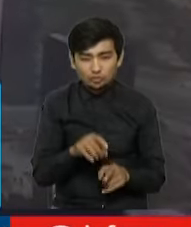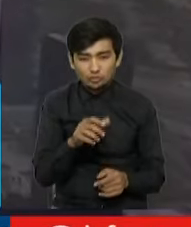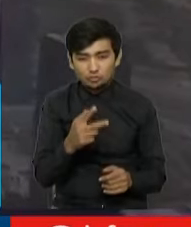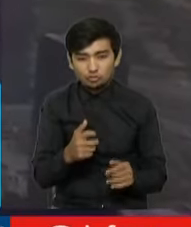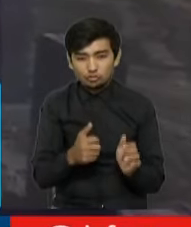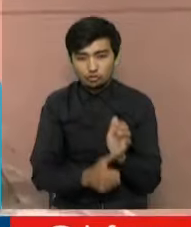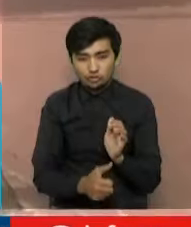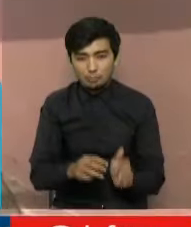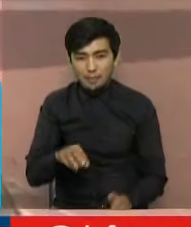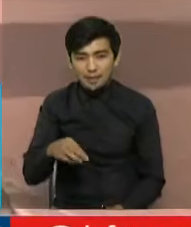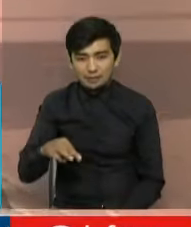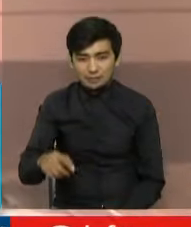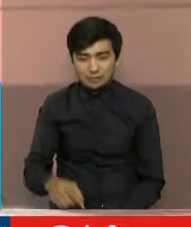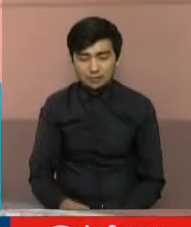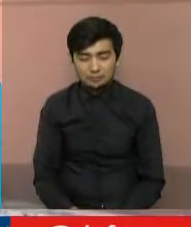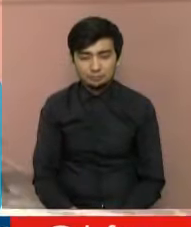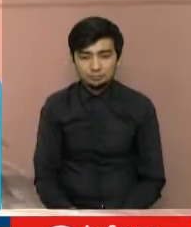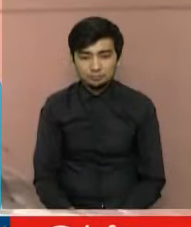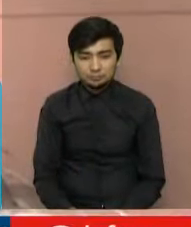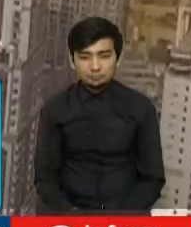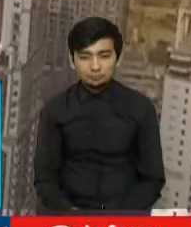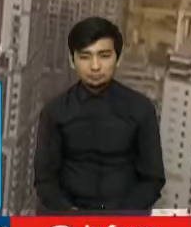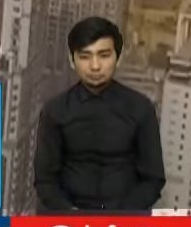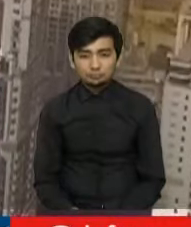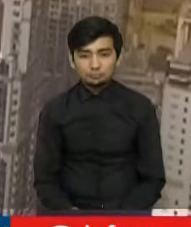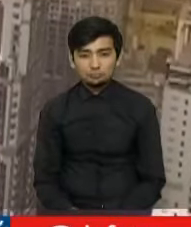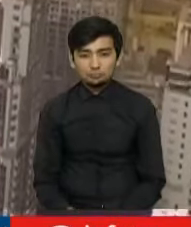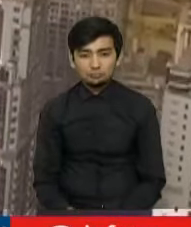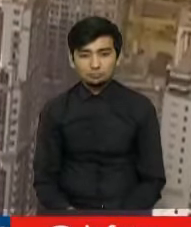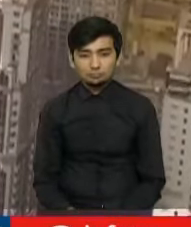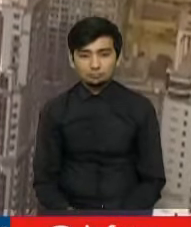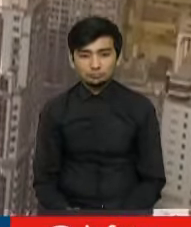360 миллиардов тенге. Анастасия Новикова, Дронов Диев, Абзал Турабеков, Информбюро.